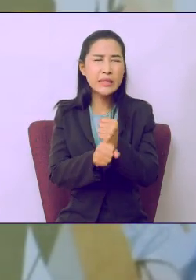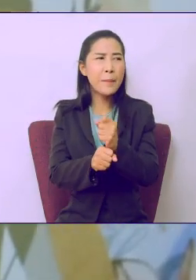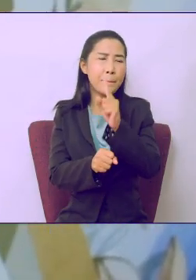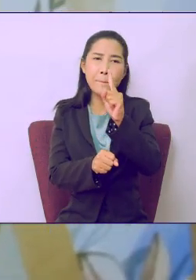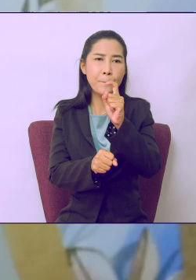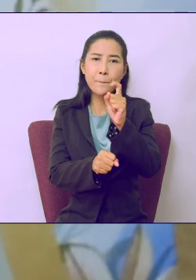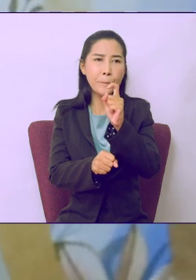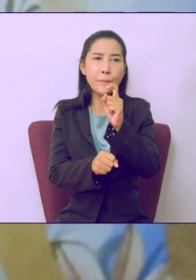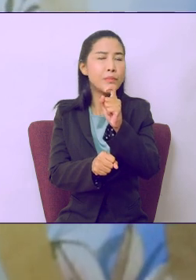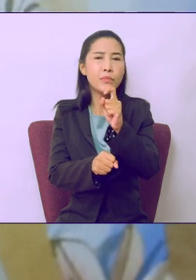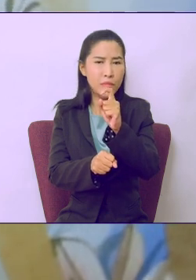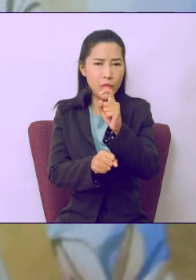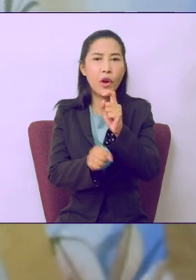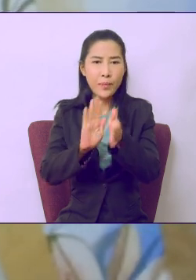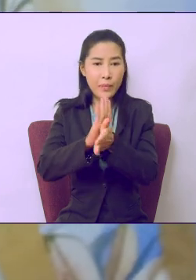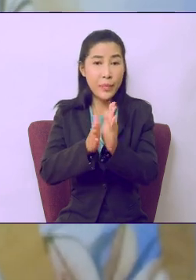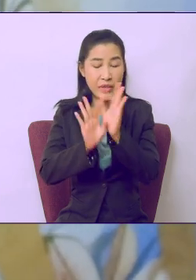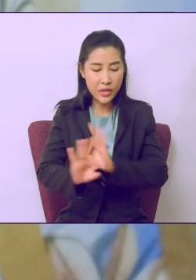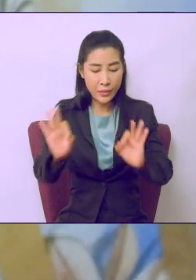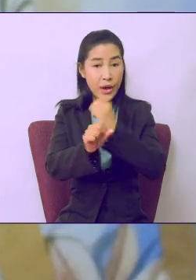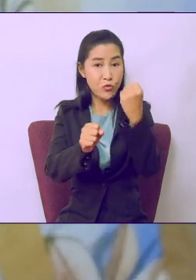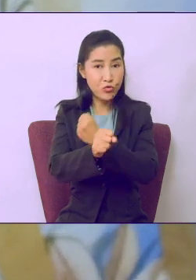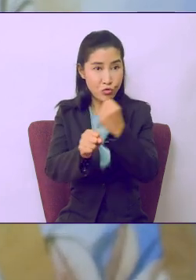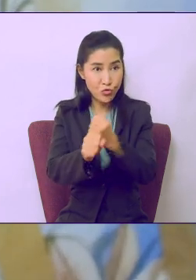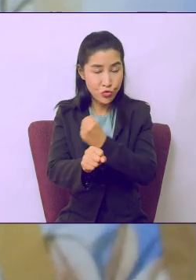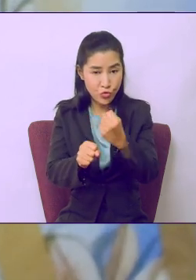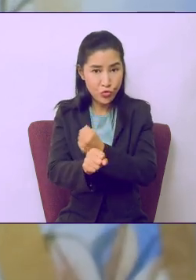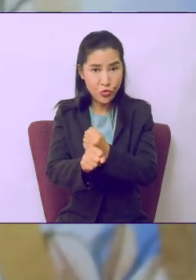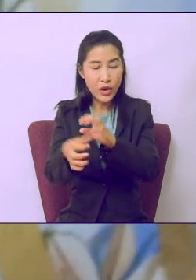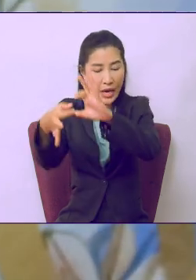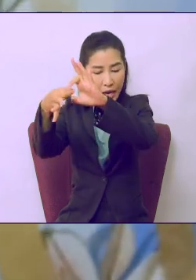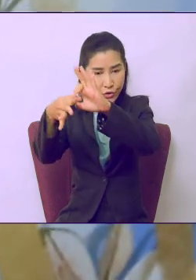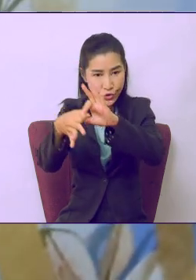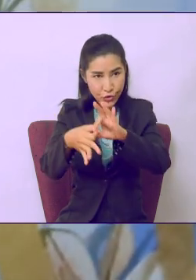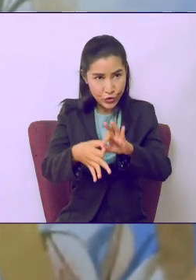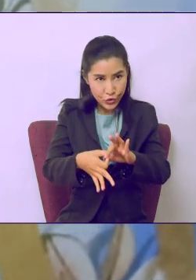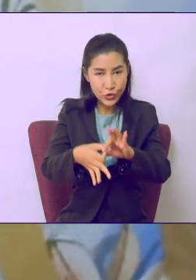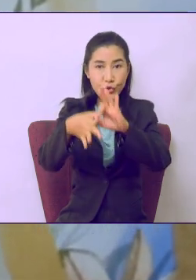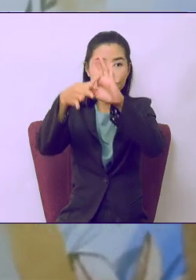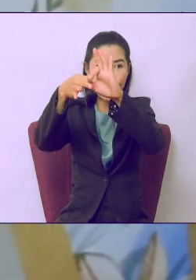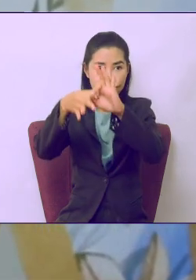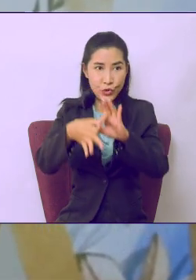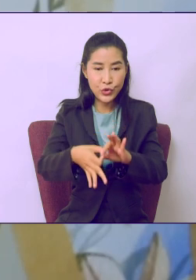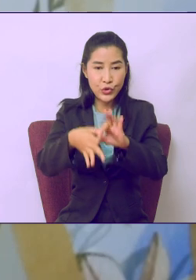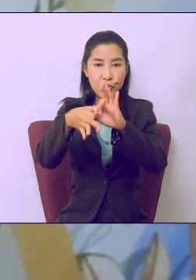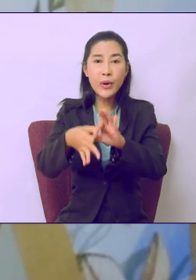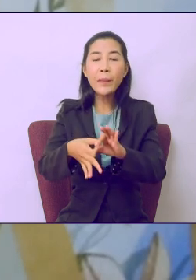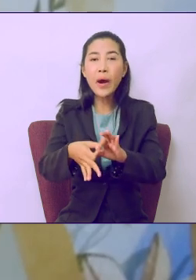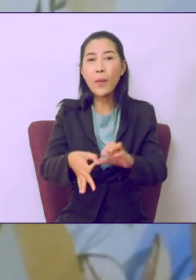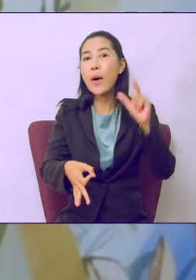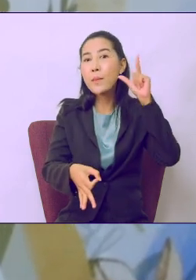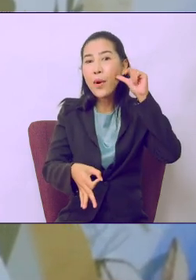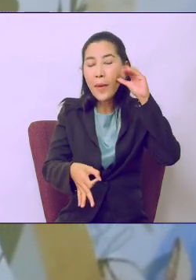แต่สิ่งสำคัญนะครับของการฝึกนะครับสิ่งสำคัญของการฝึกคือการเชื่อมต่อนะครับระหว่างผู้ปก